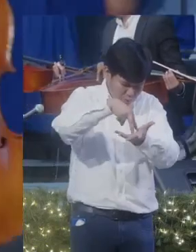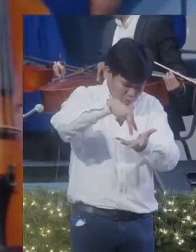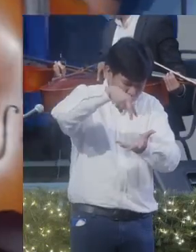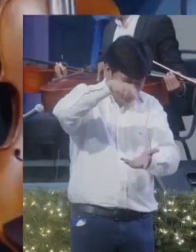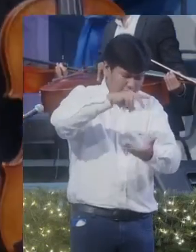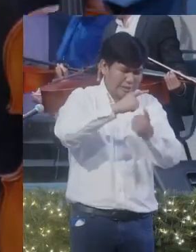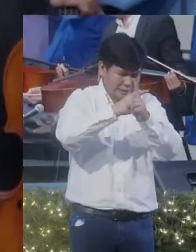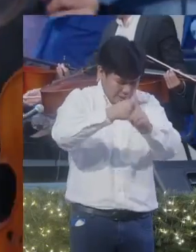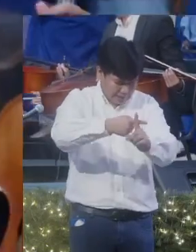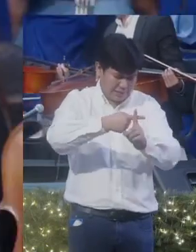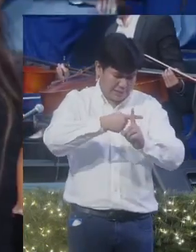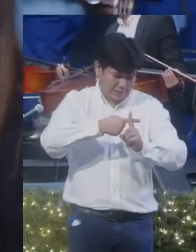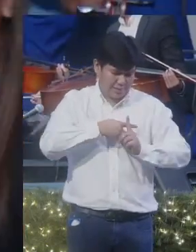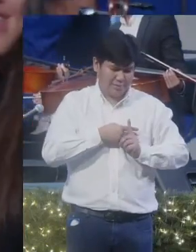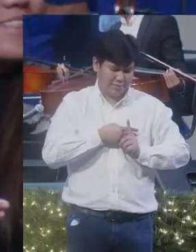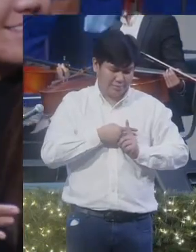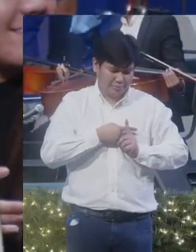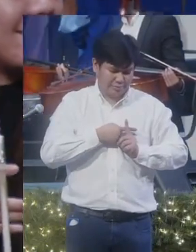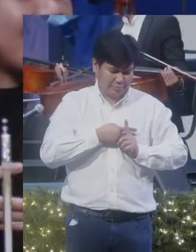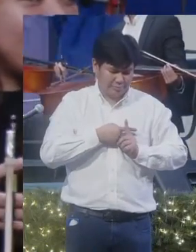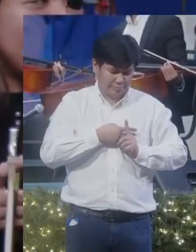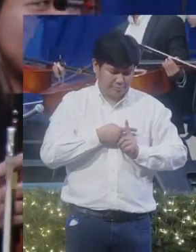ay maligtas.